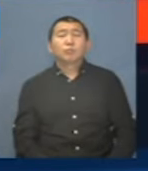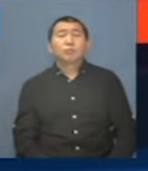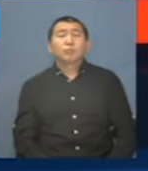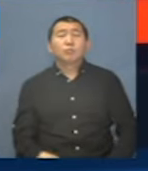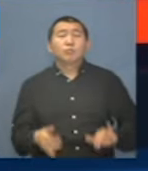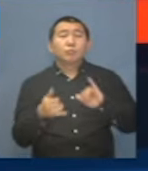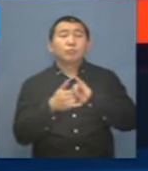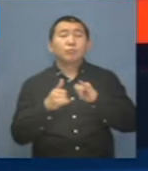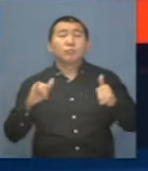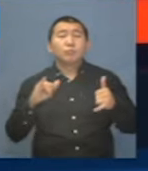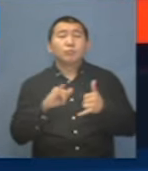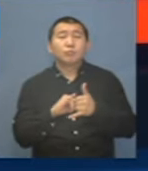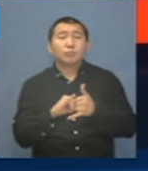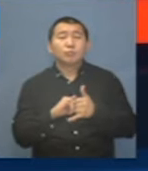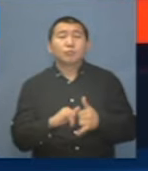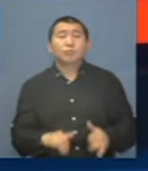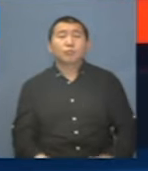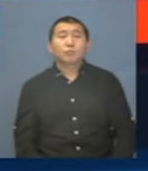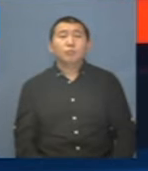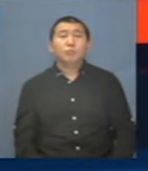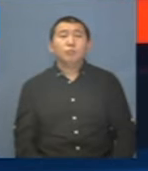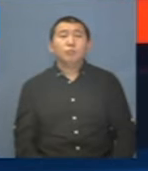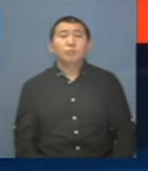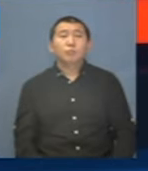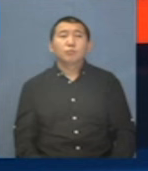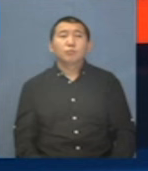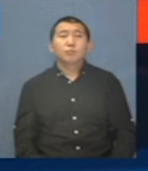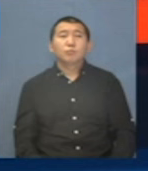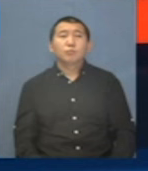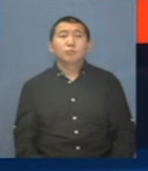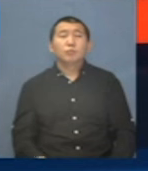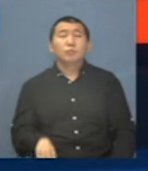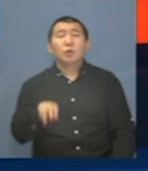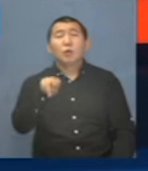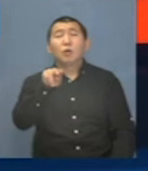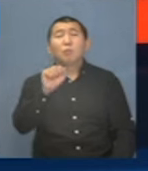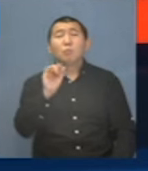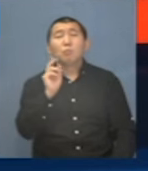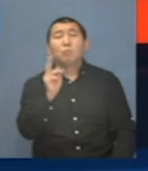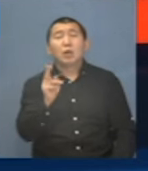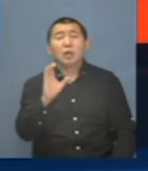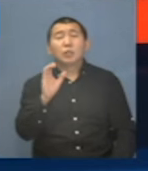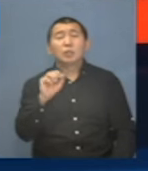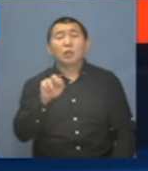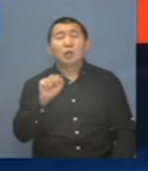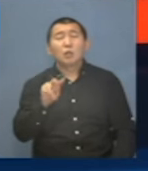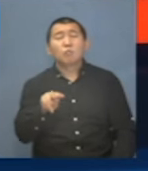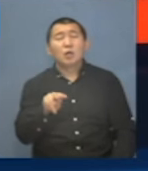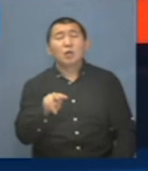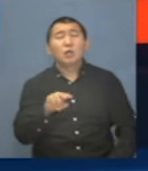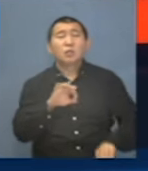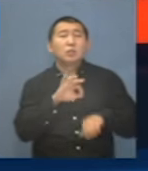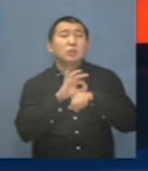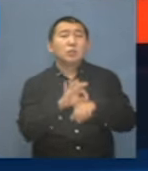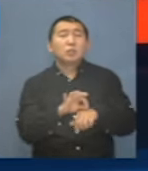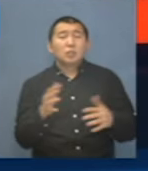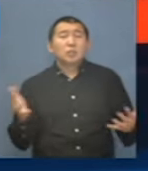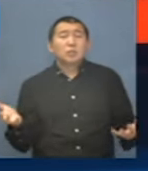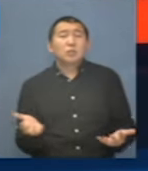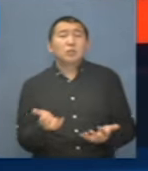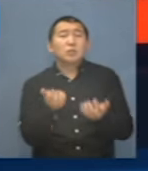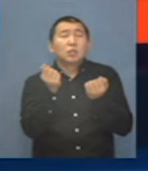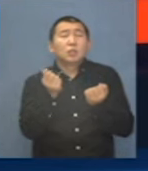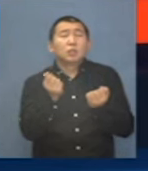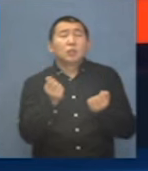В Усть-Каменогорске на популярном среди горожан пляже в парке Самал прошла необычная акция, организованная спасателями департамента